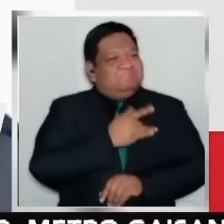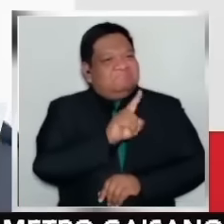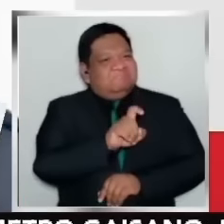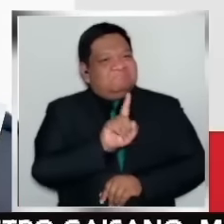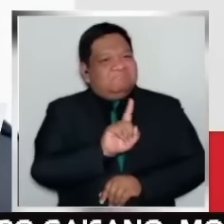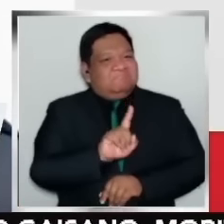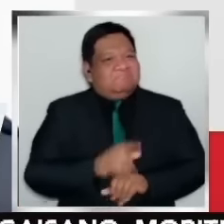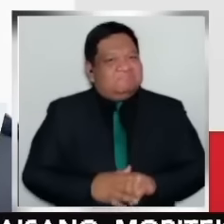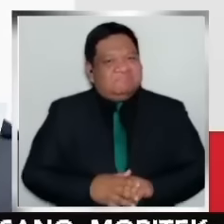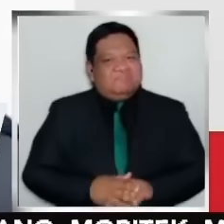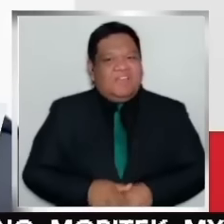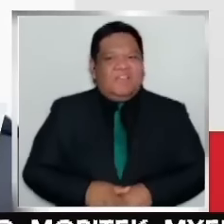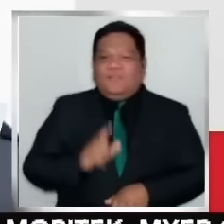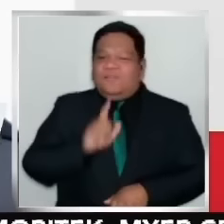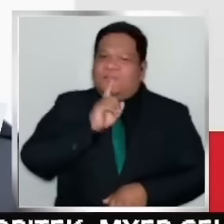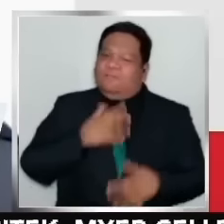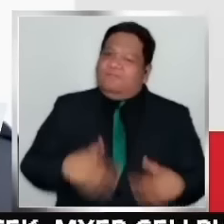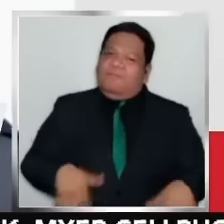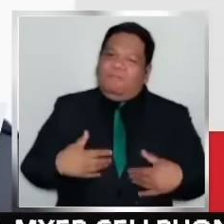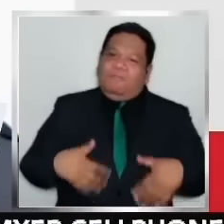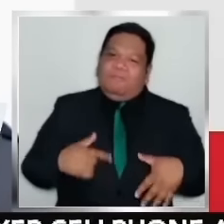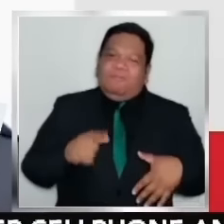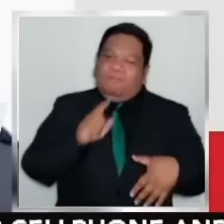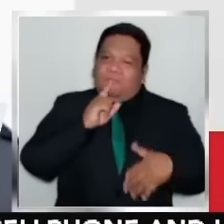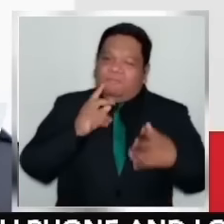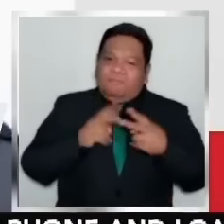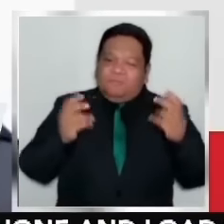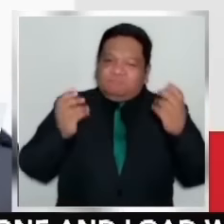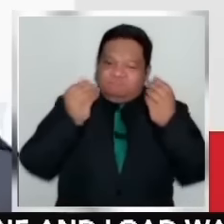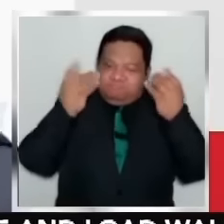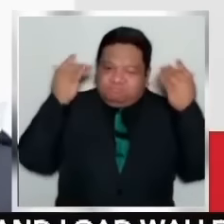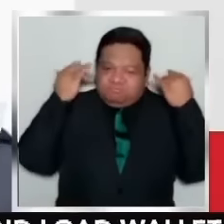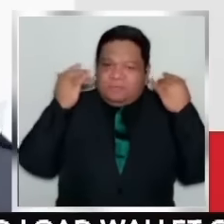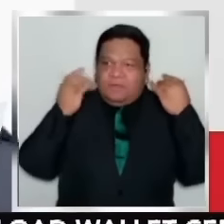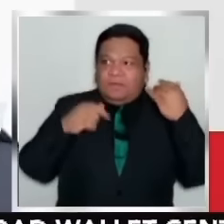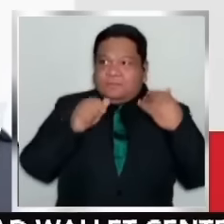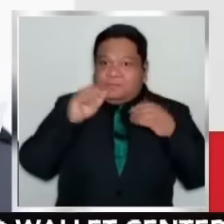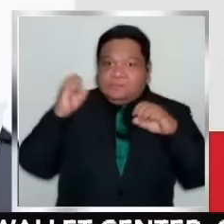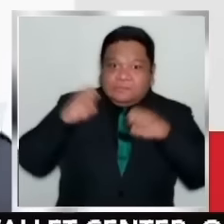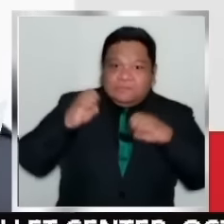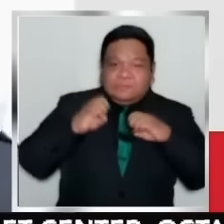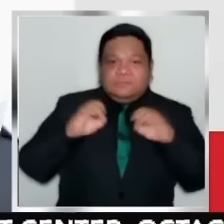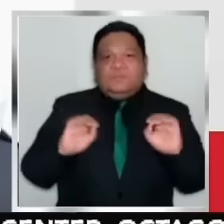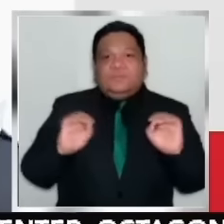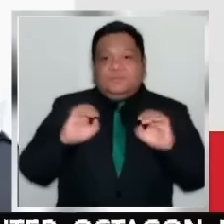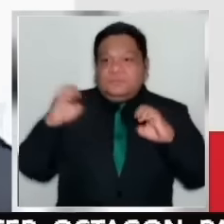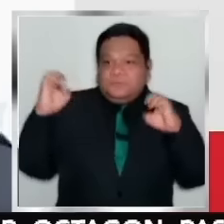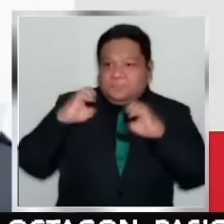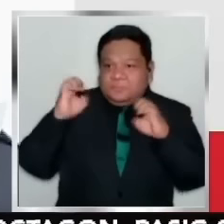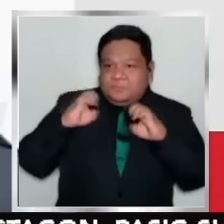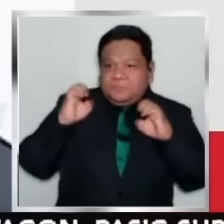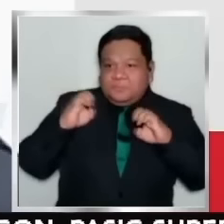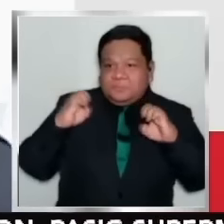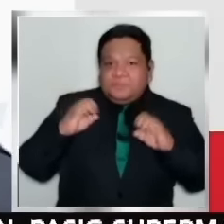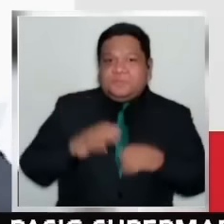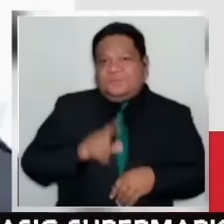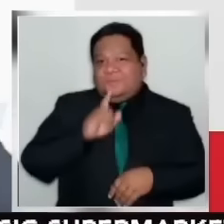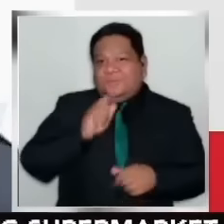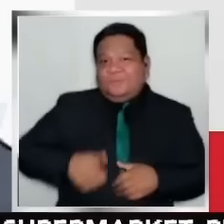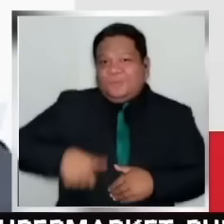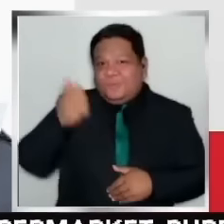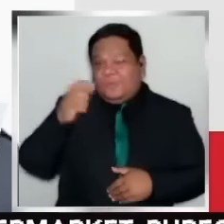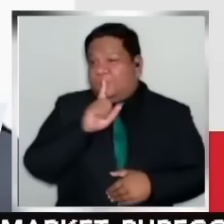Sobrang overwhelming para sa akin. Hindi ko siya in-expect. Hindi talaga ako na-expect na mananalo ako. Gusto ko lang talagang gawin yung best